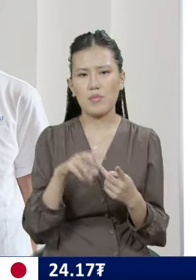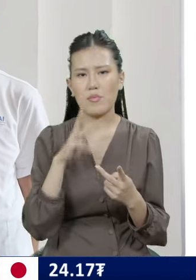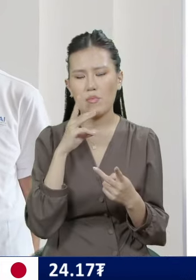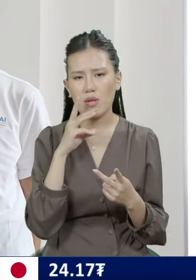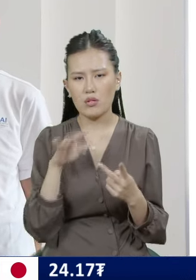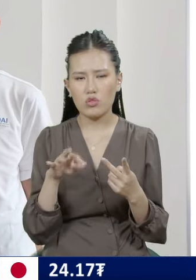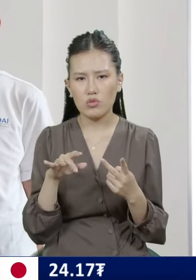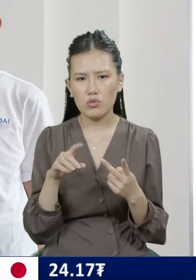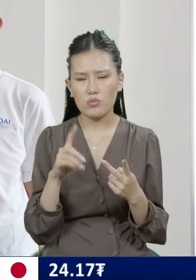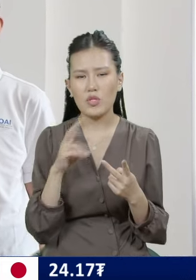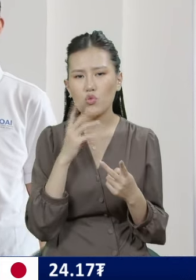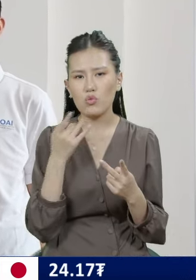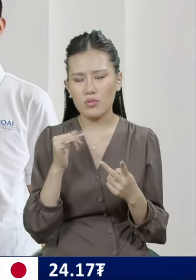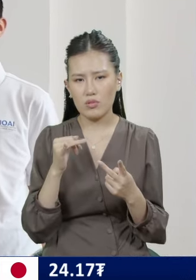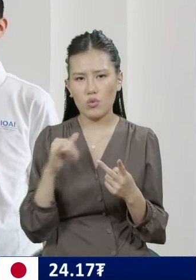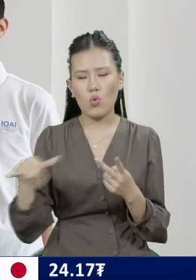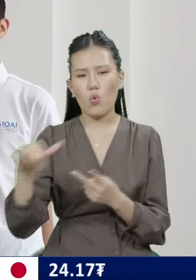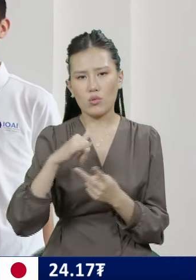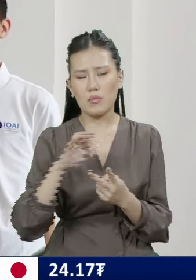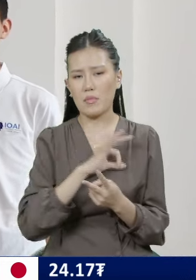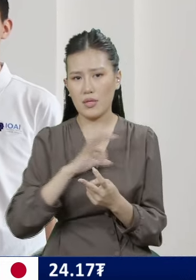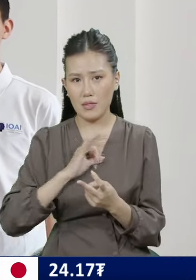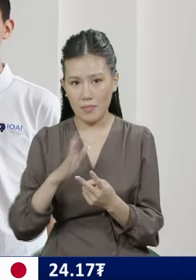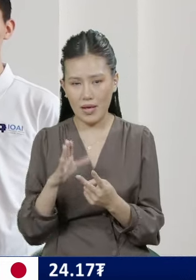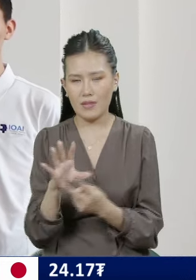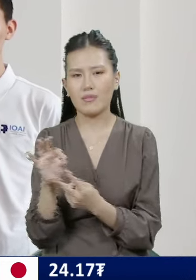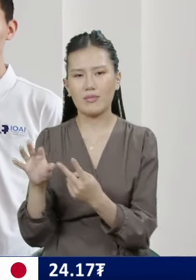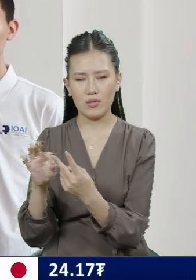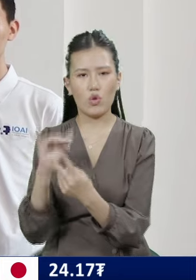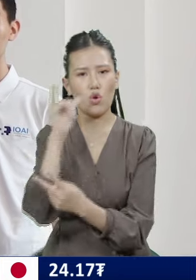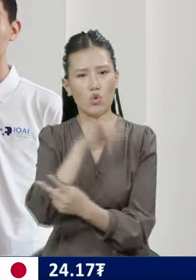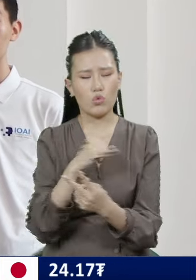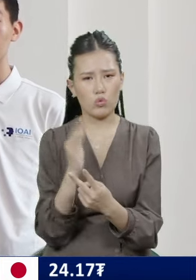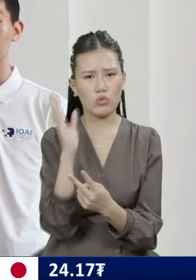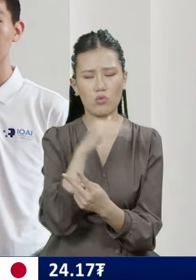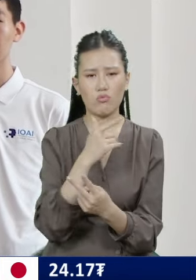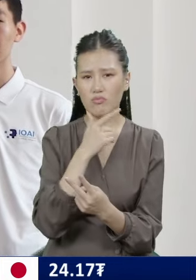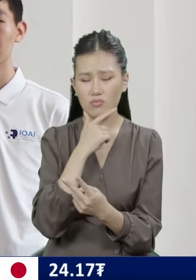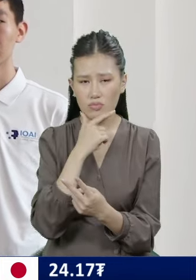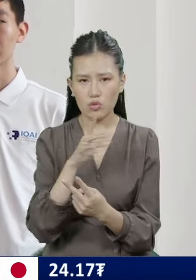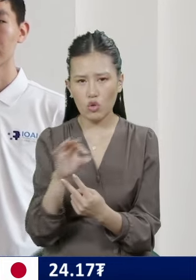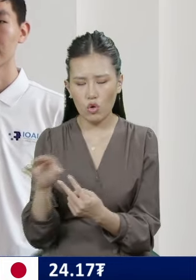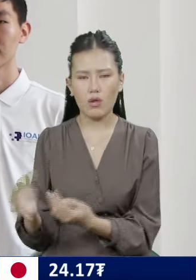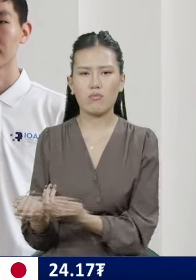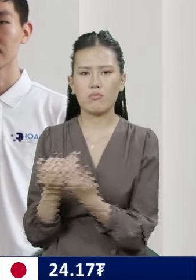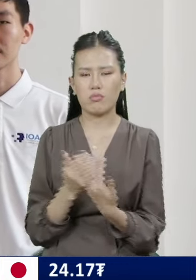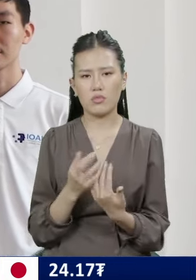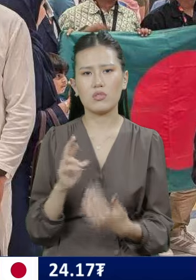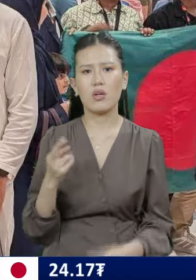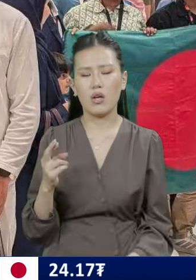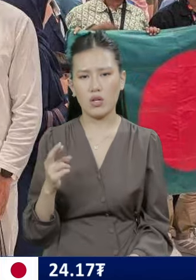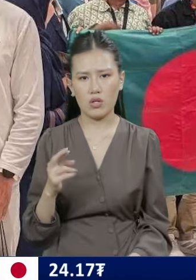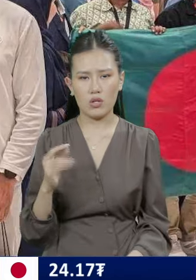хүүхдүүд улсын медальтай. Тэгэхдээ олон улсад бол явж чадахгүй явахгүй хүүхдүүдийг сонгож авсан. Яг гэхдээ нэг олон